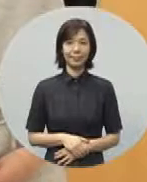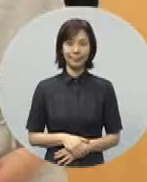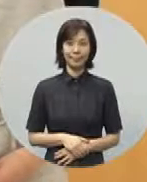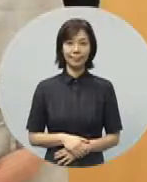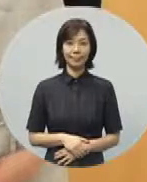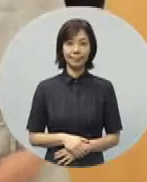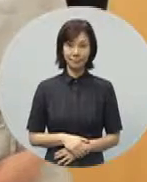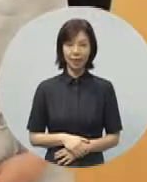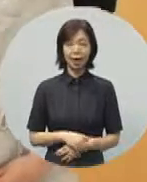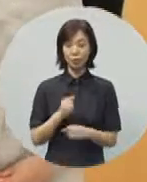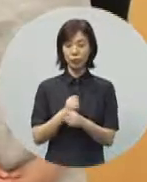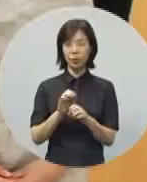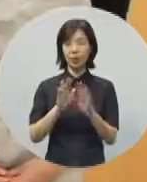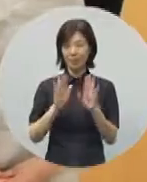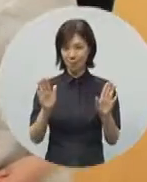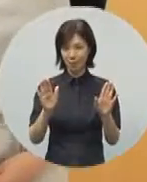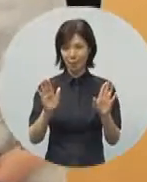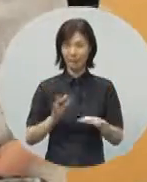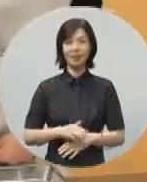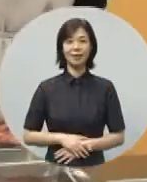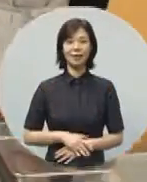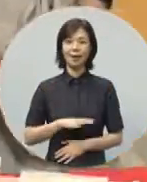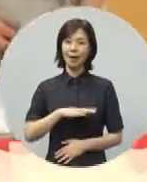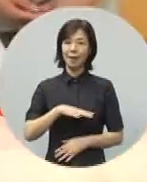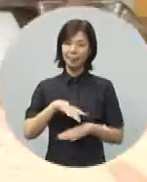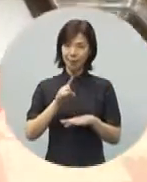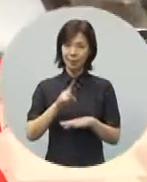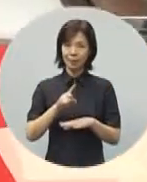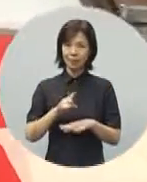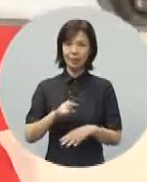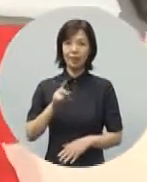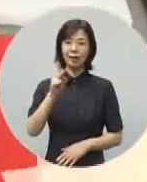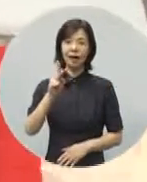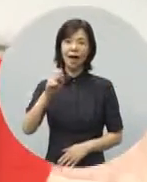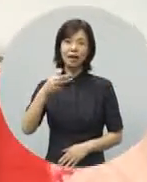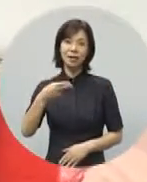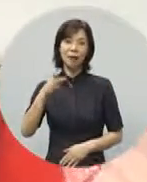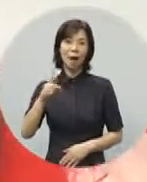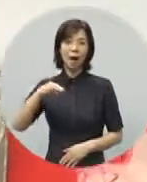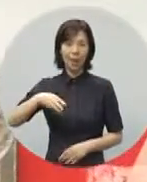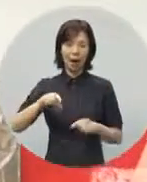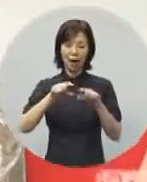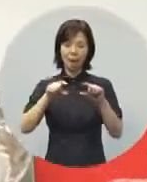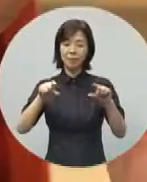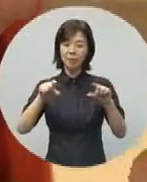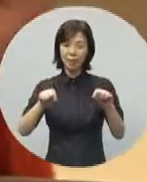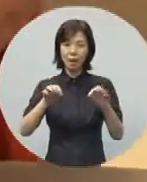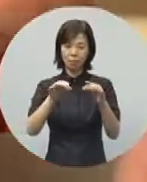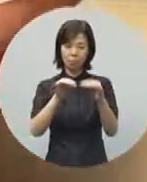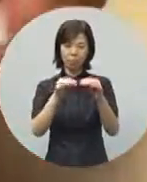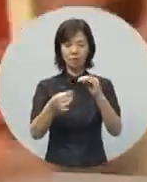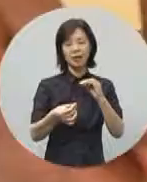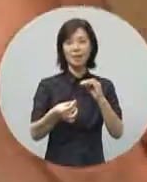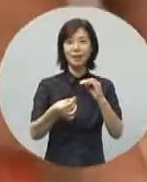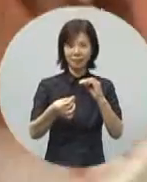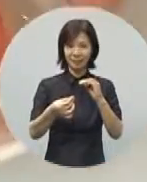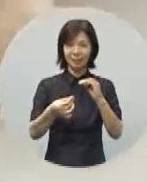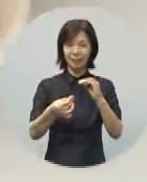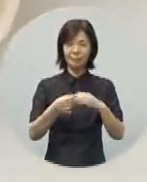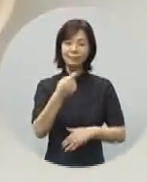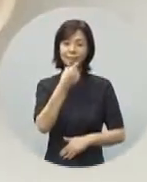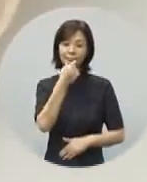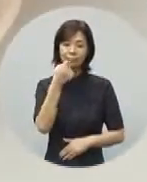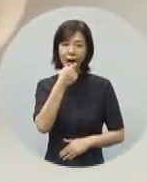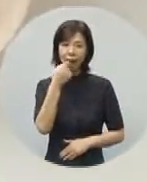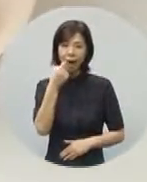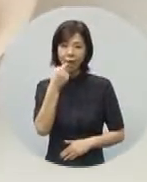はい、じゃあ作り始めましょう。 はい、 はい、まずですね、カニカマを 縦に 裂いてください。 はい、はい、赤いところを残した方が、 そう